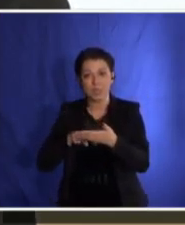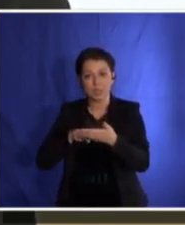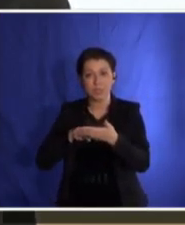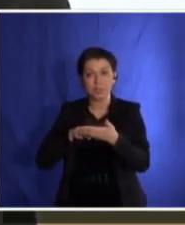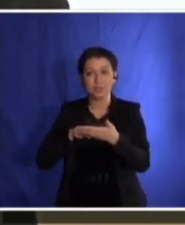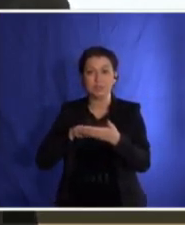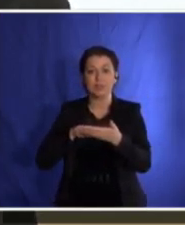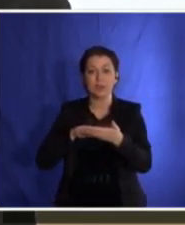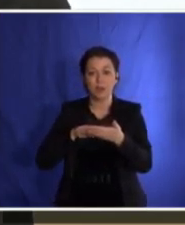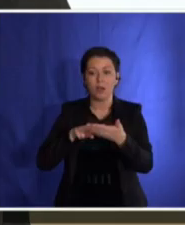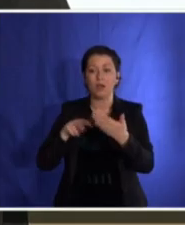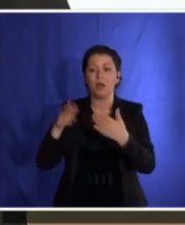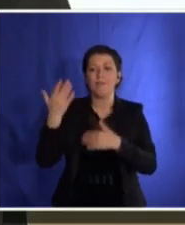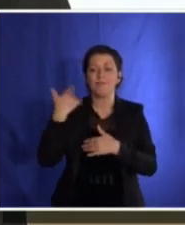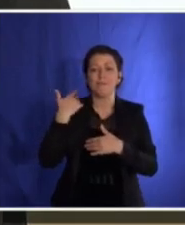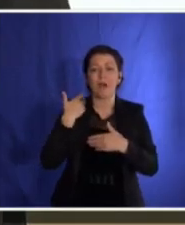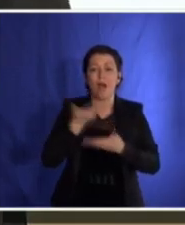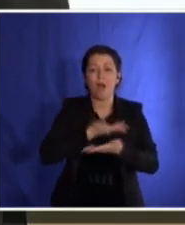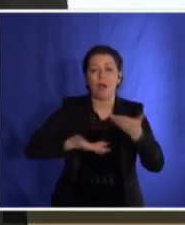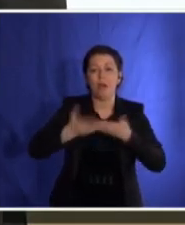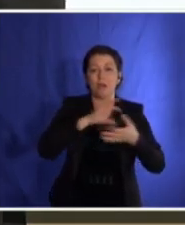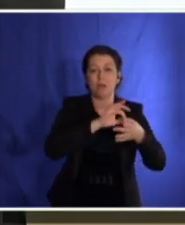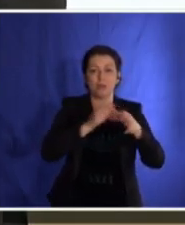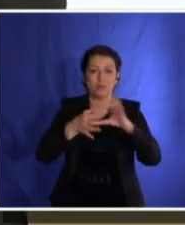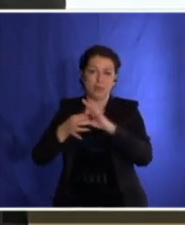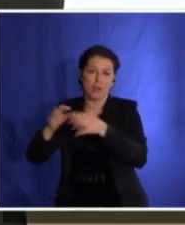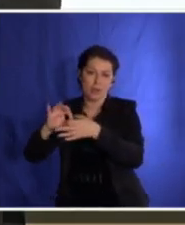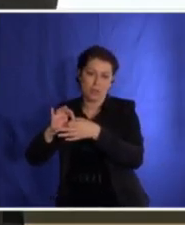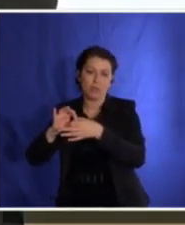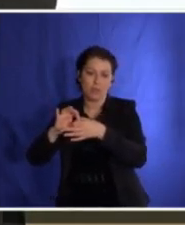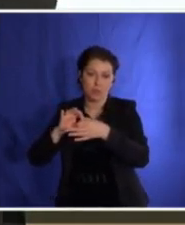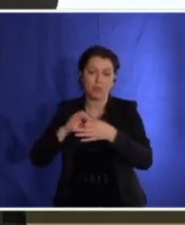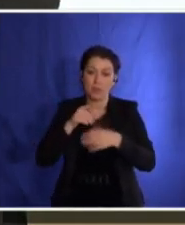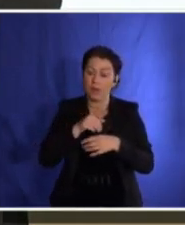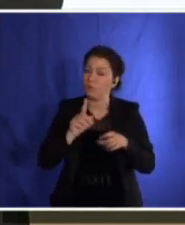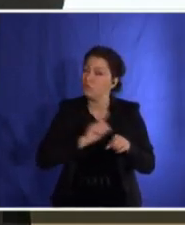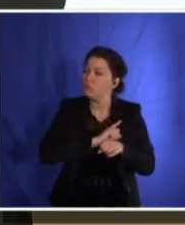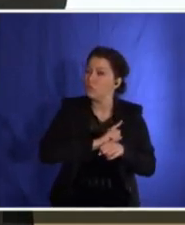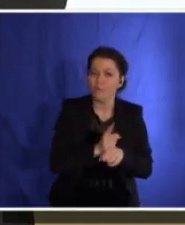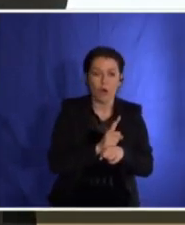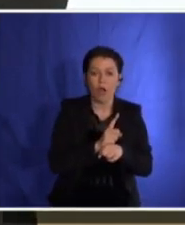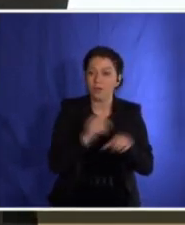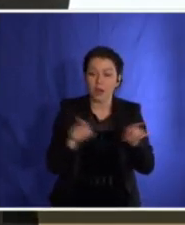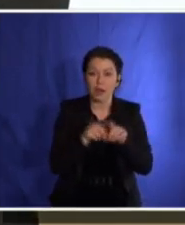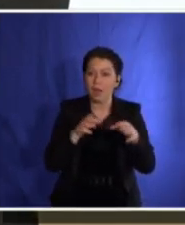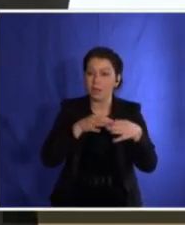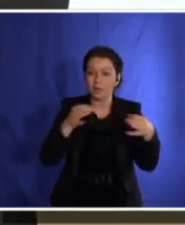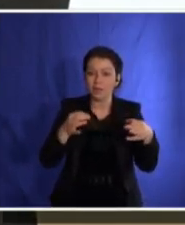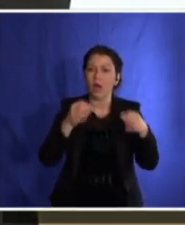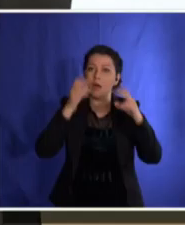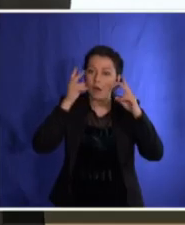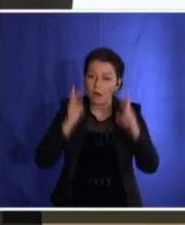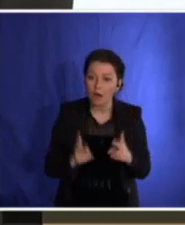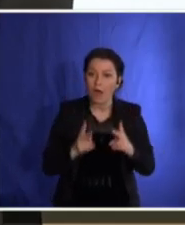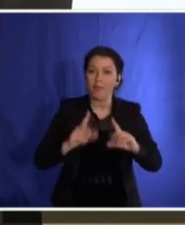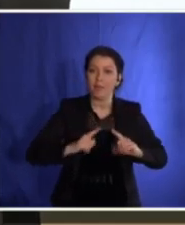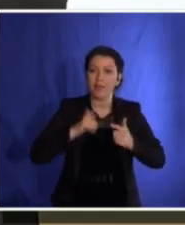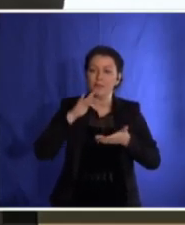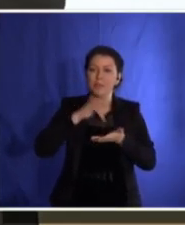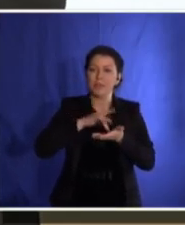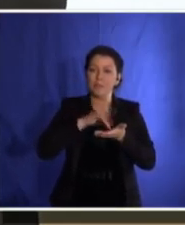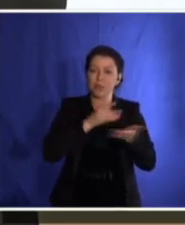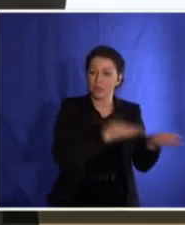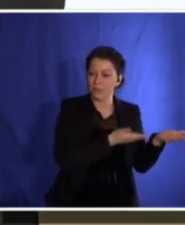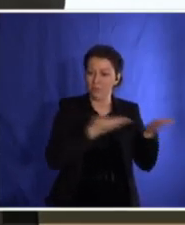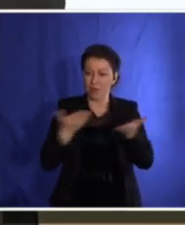eine Handelskette sofort am selben Tag noch Lebensmittel bringen kann. Das kann man eben